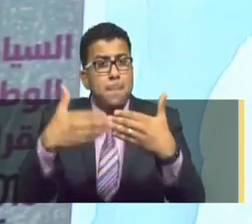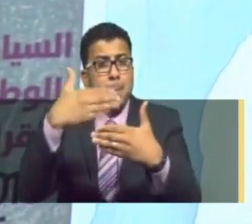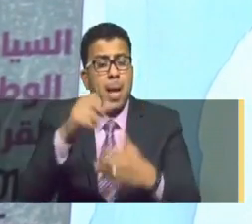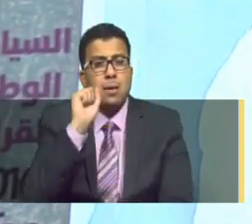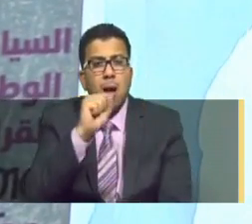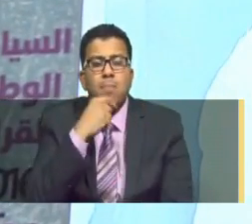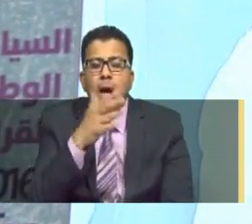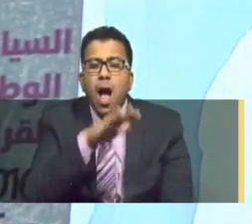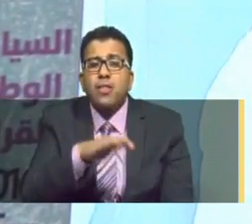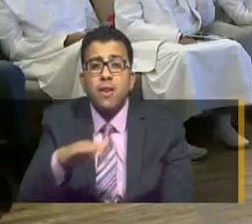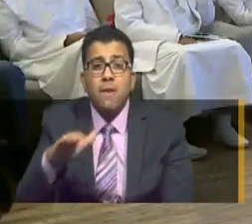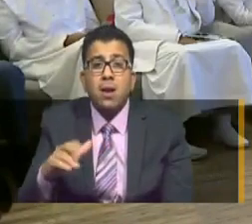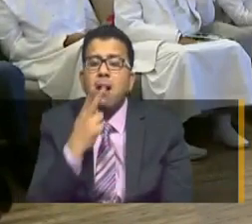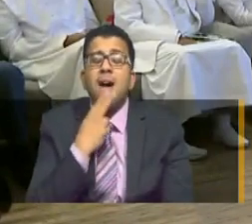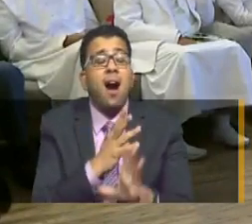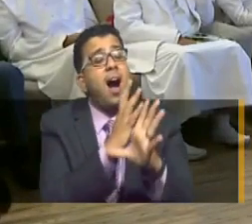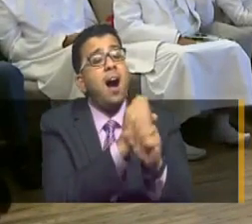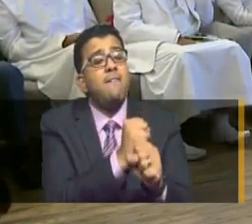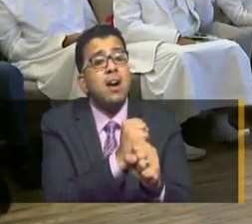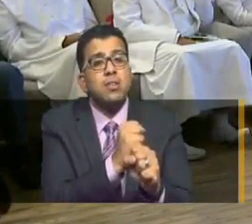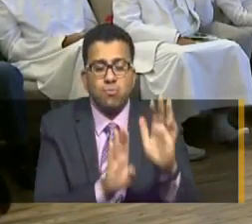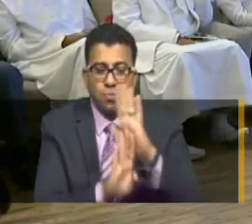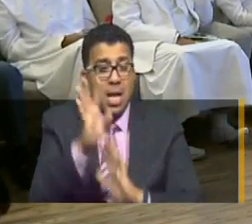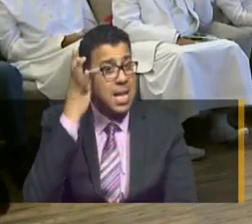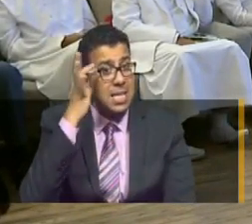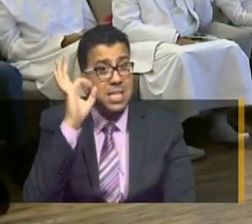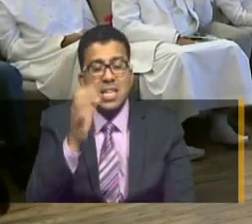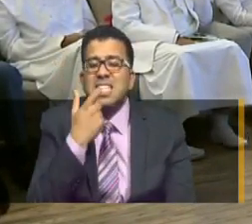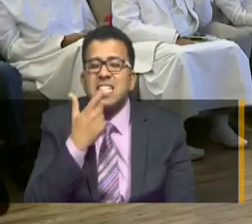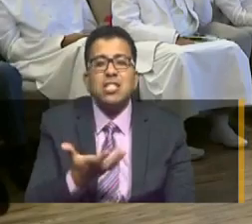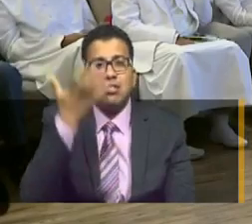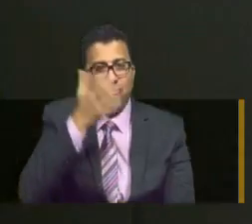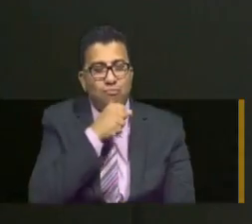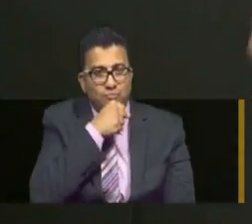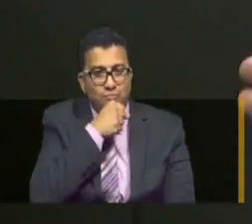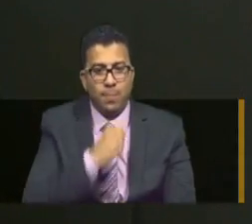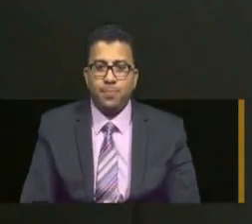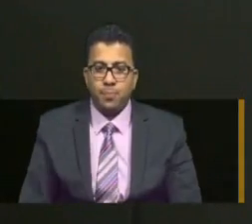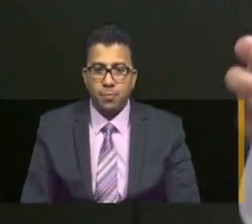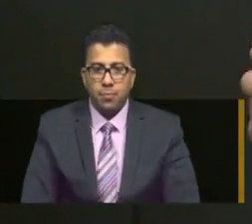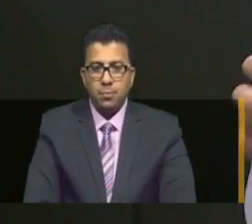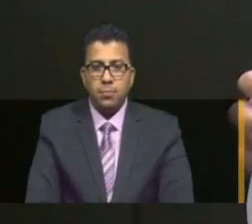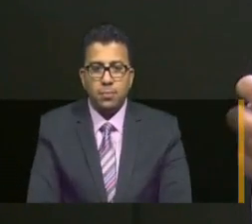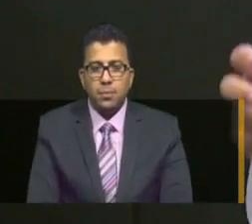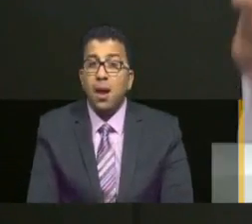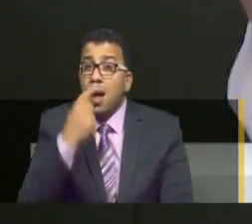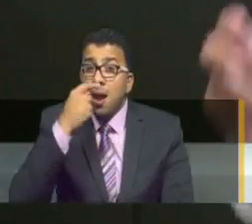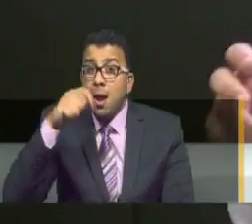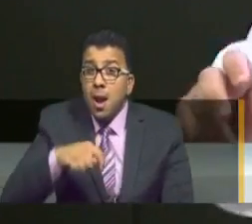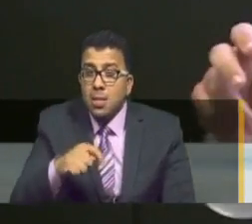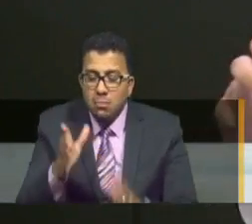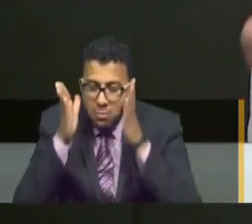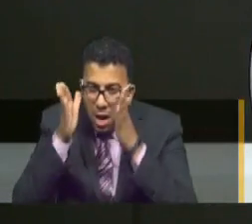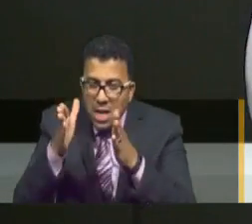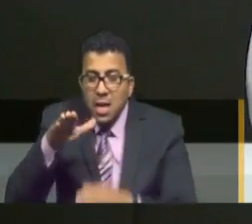الذهنية للأطفال والحفاظ على القدرات الذهنية لكبار السن. لابد أن نركز على الطفل منذ